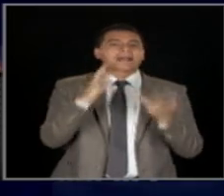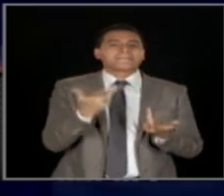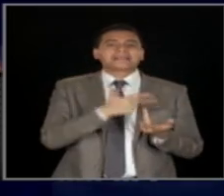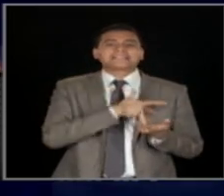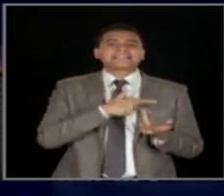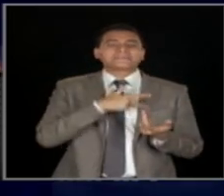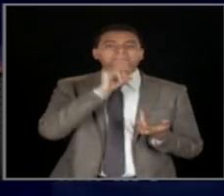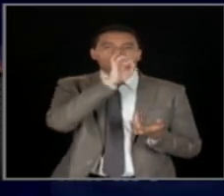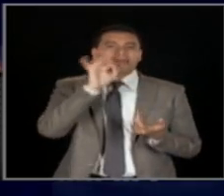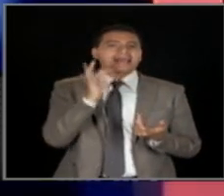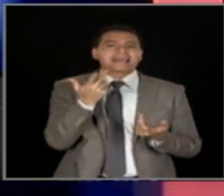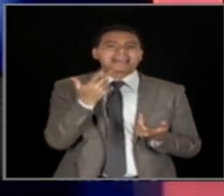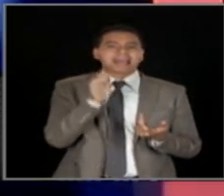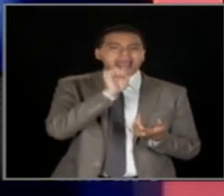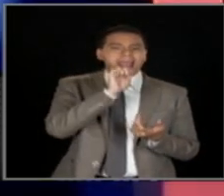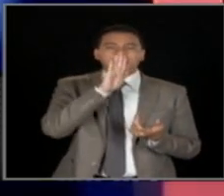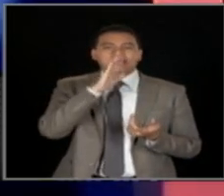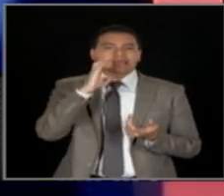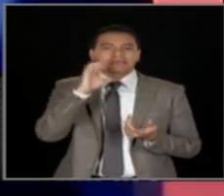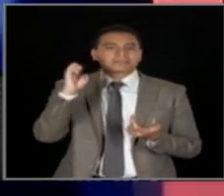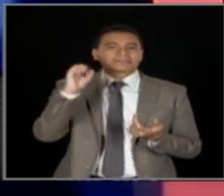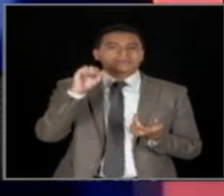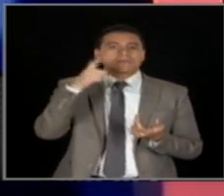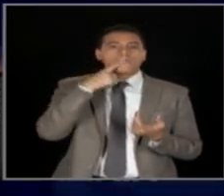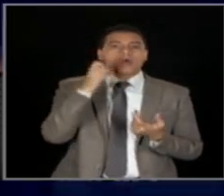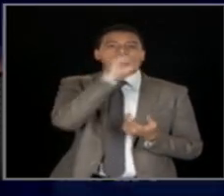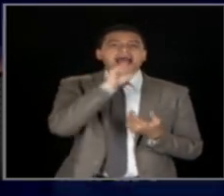الدول في العالم؟ إس. الدول برضو إس.